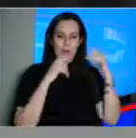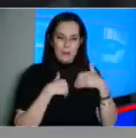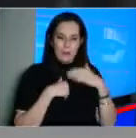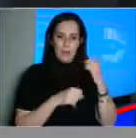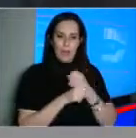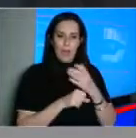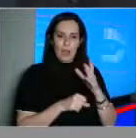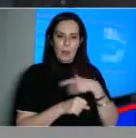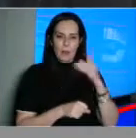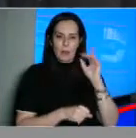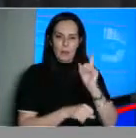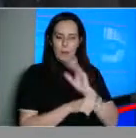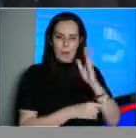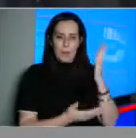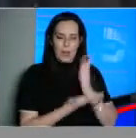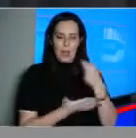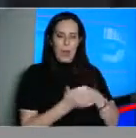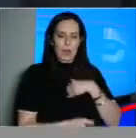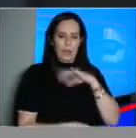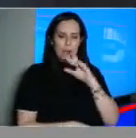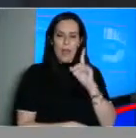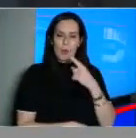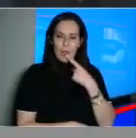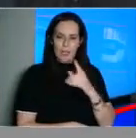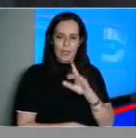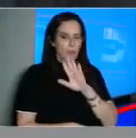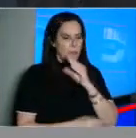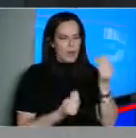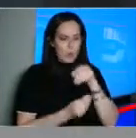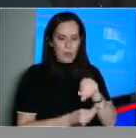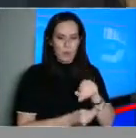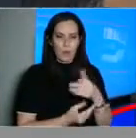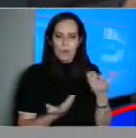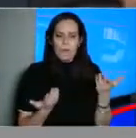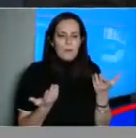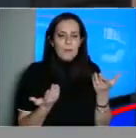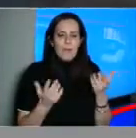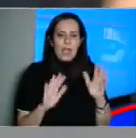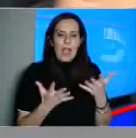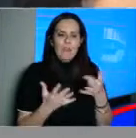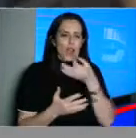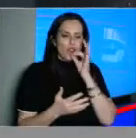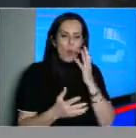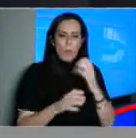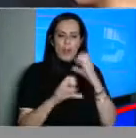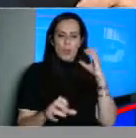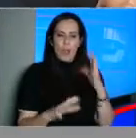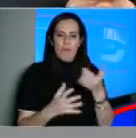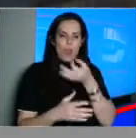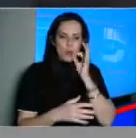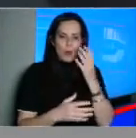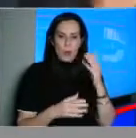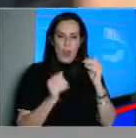אני עושה משהו ישר אני מקבל דוח ונמאס לי. אבל בוא נגיד שחוץ מזה, איפה השיפור בתחבורה? איפה